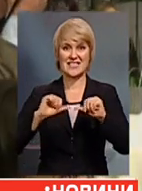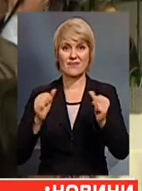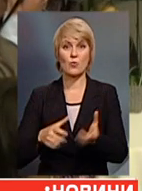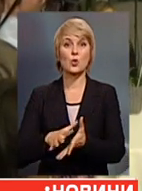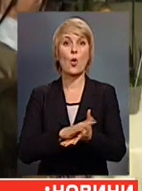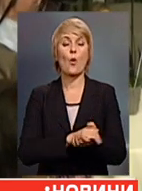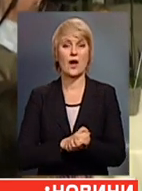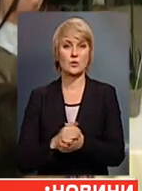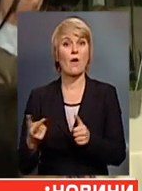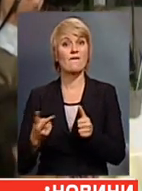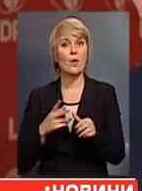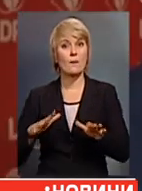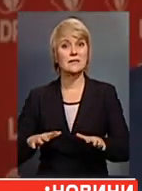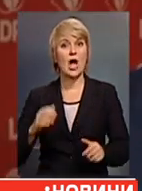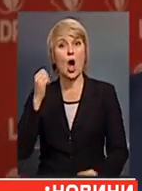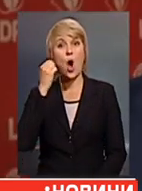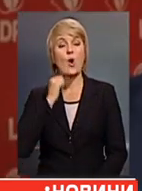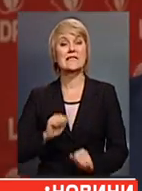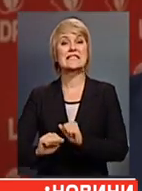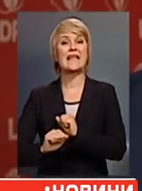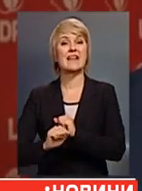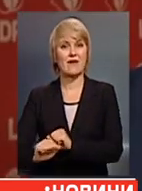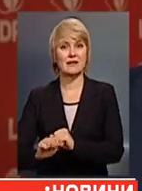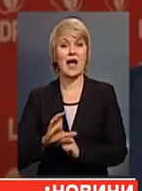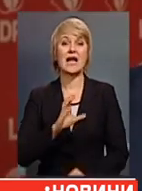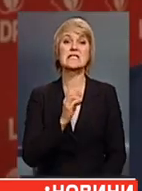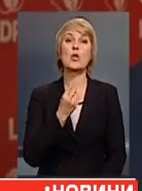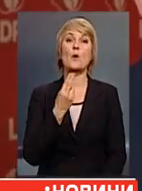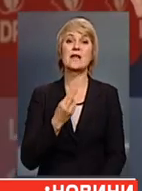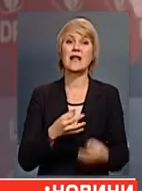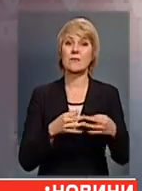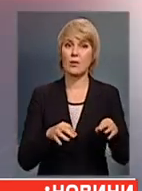другому ж місці – консерватори, а керівна партія соціал-демократів фінішувала третьою.